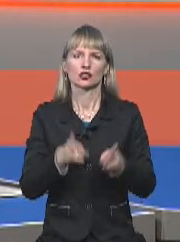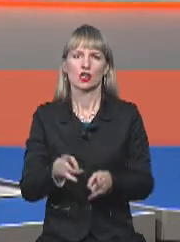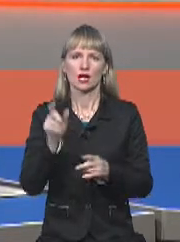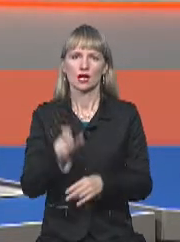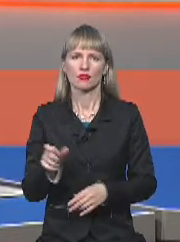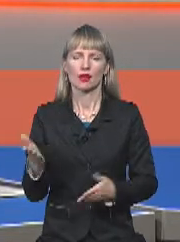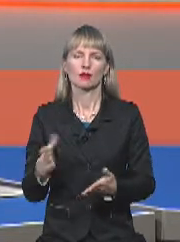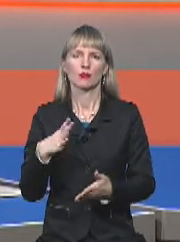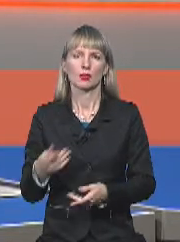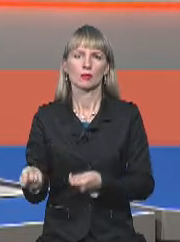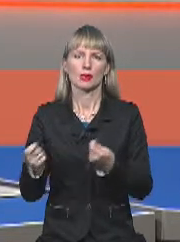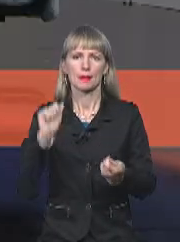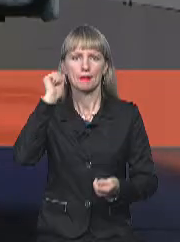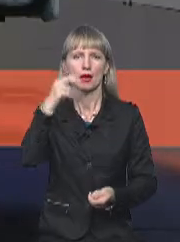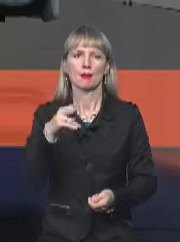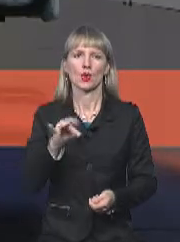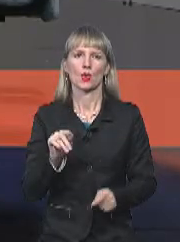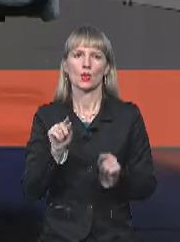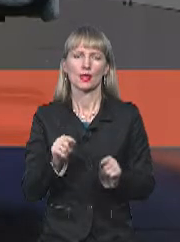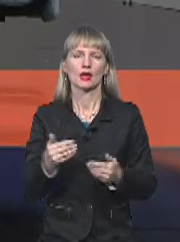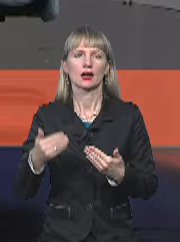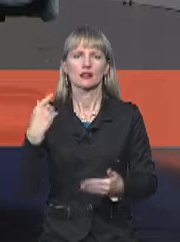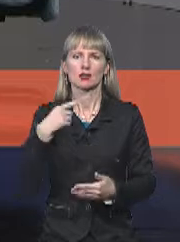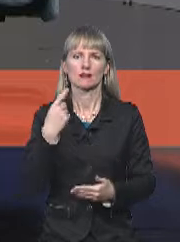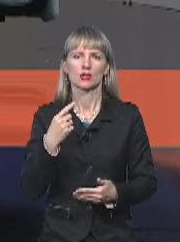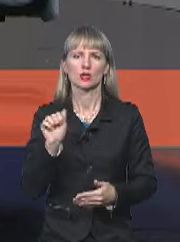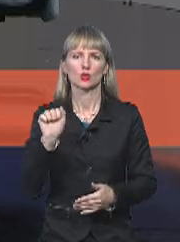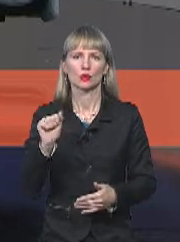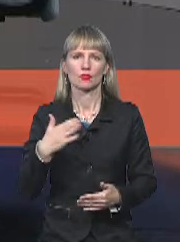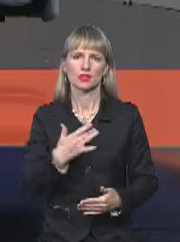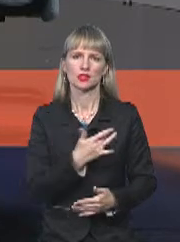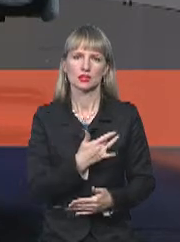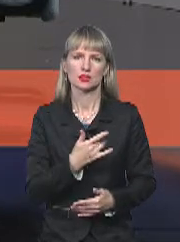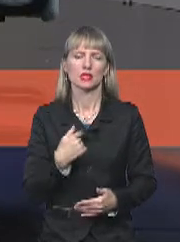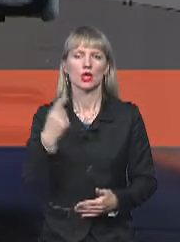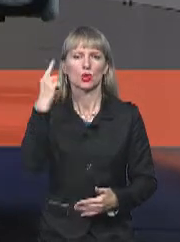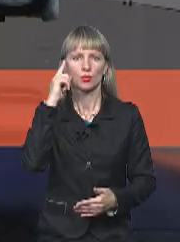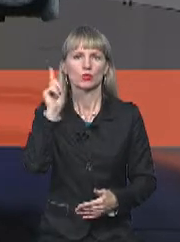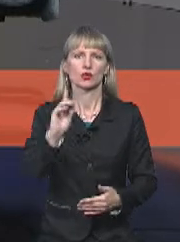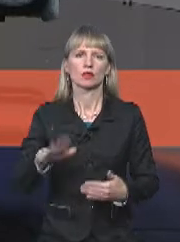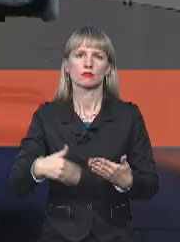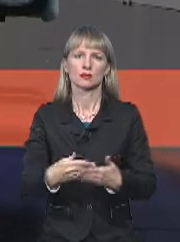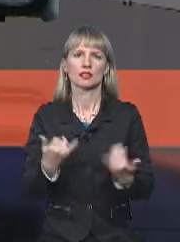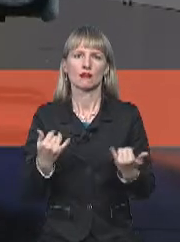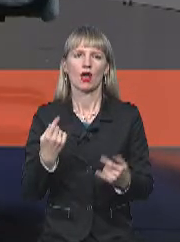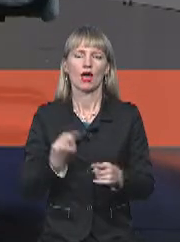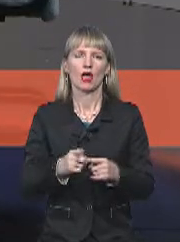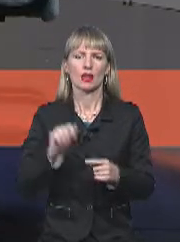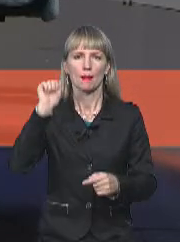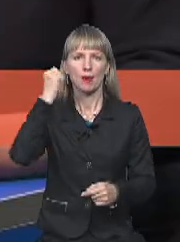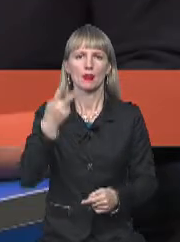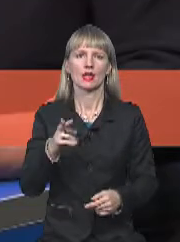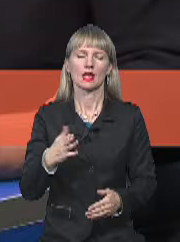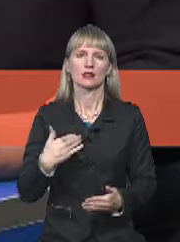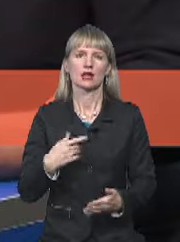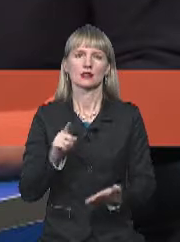були принесені, пам'ять про них, раніше казали, стукає в наших серцях. Я думаю, що і сьогодні ця пам'ять для